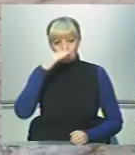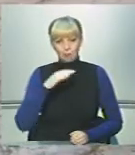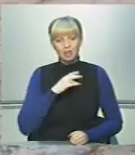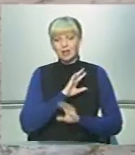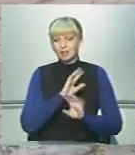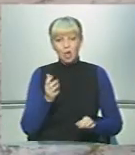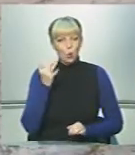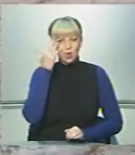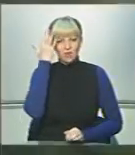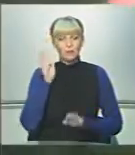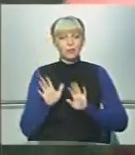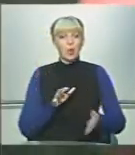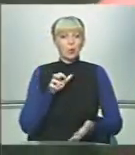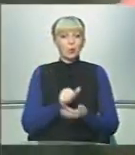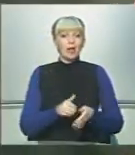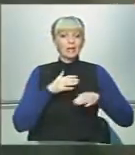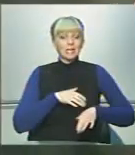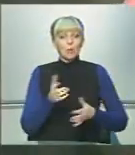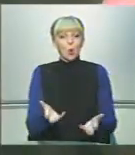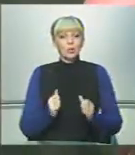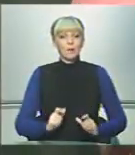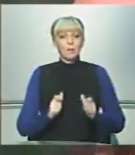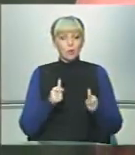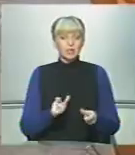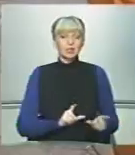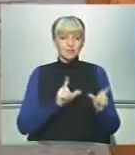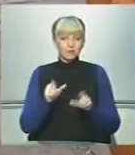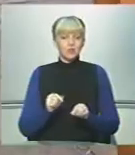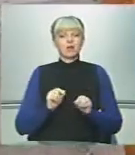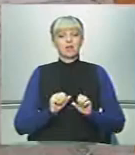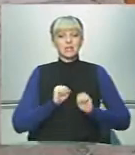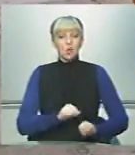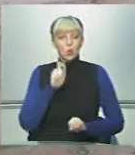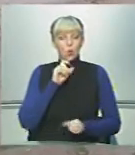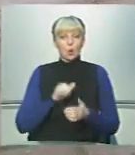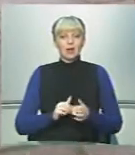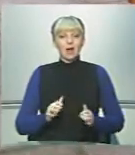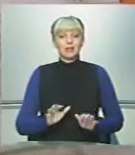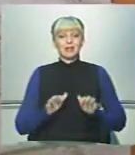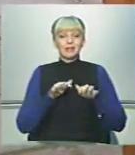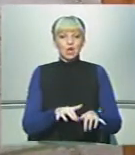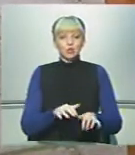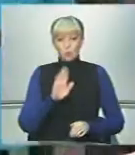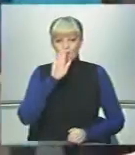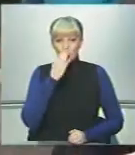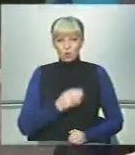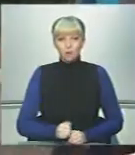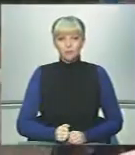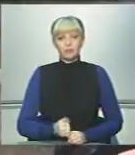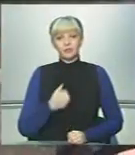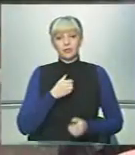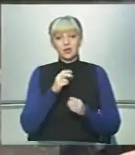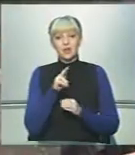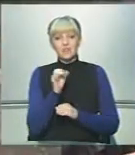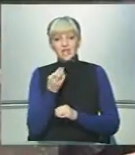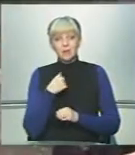не уявляв. Після окупації Криму отримав повістку і вирушив захищати Україну від наступу ворога. Вітні мене вже призвали